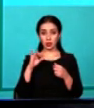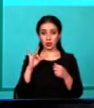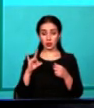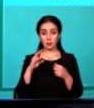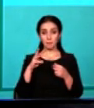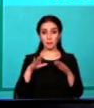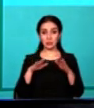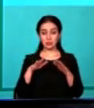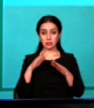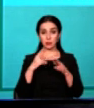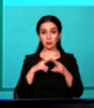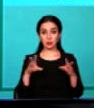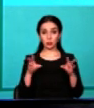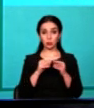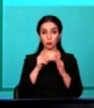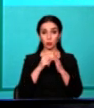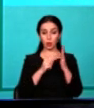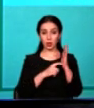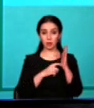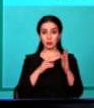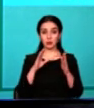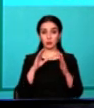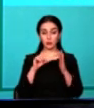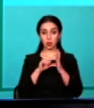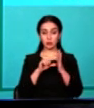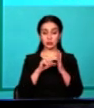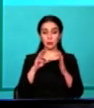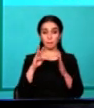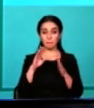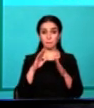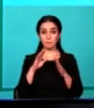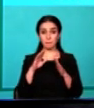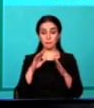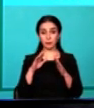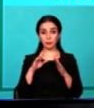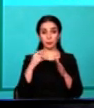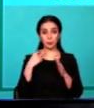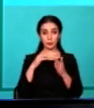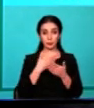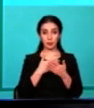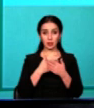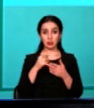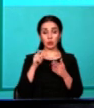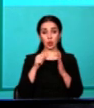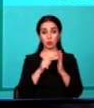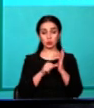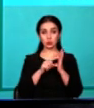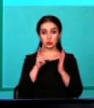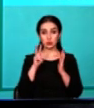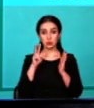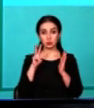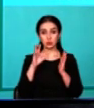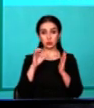molekulyar massasini monomerning molekulyar massasiga bo'lamiz. 6-masalada molekulyar massasi 62500 gram mol